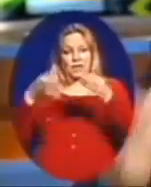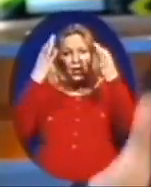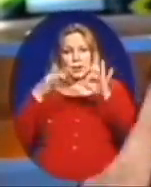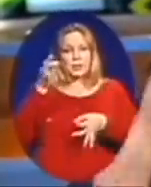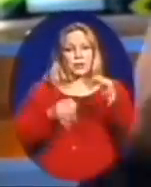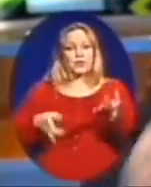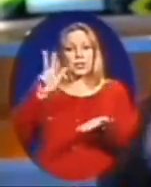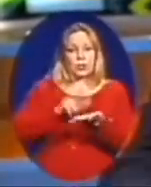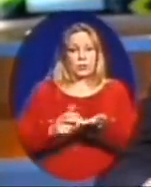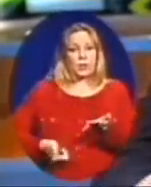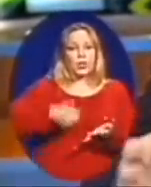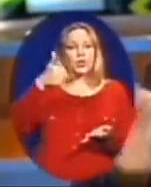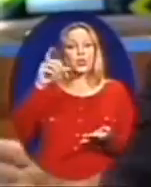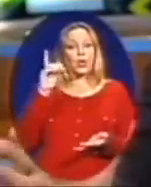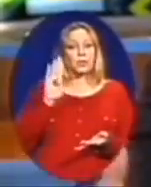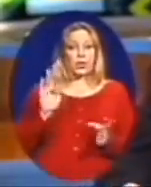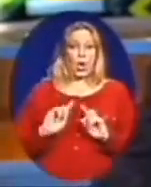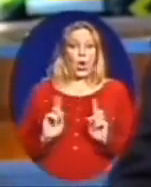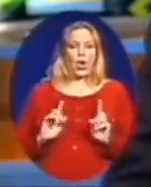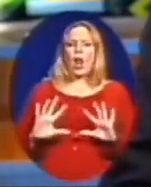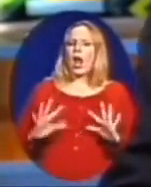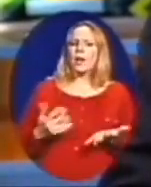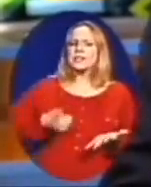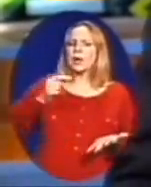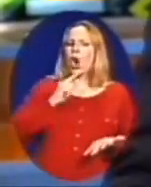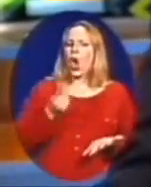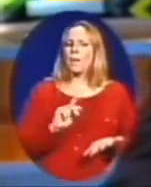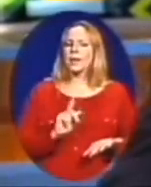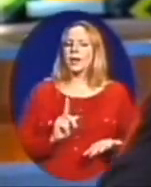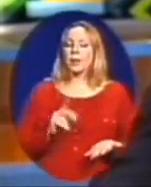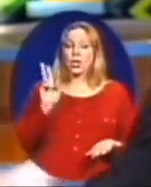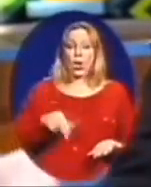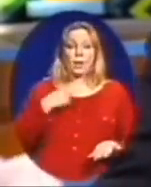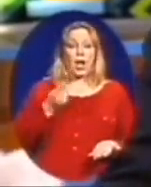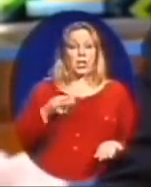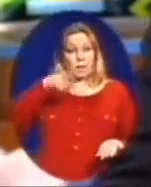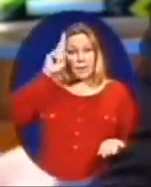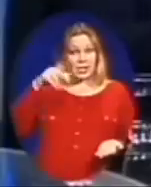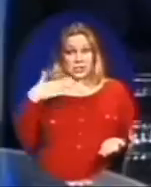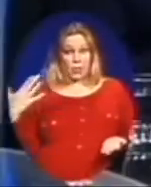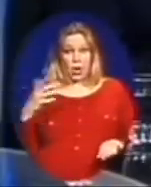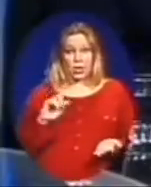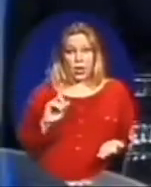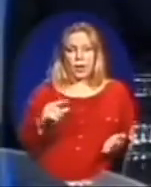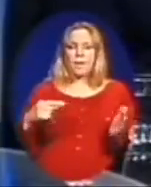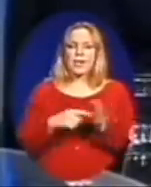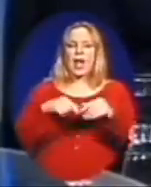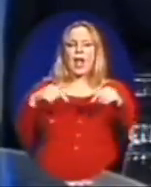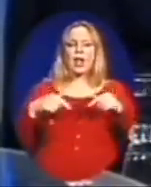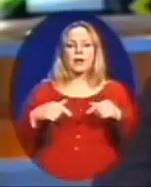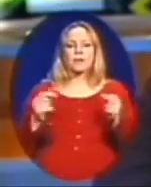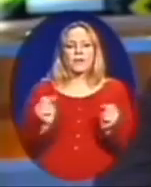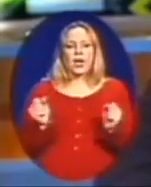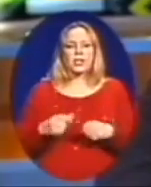בית המשפט העליון בראשות דורית בייניש? לא, למה השרים לא אומרים את זה? הרי היו יכולים, הבגין הוא לא שמאלן. בגלל היום